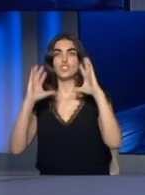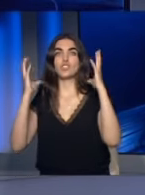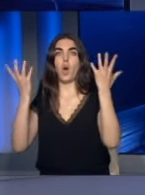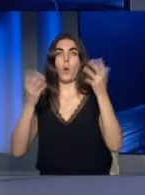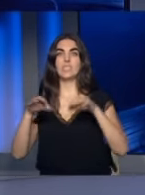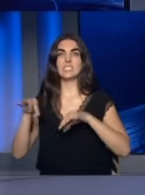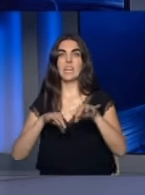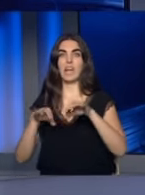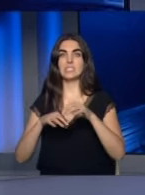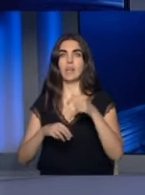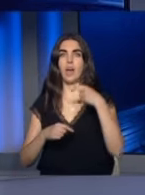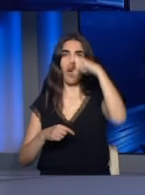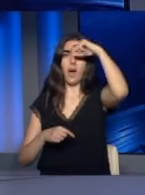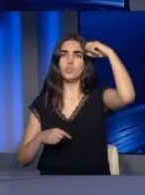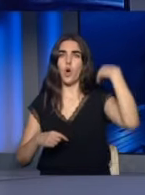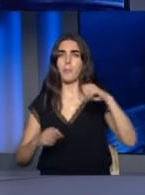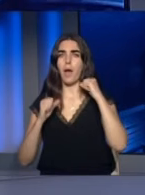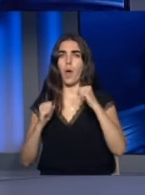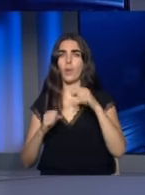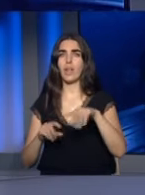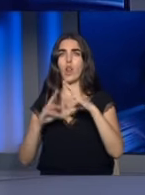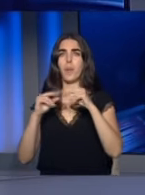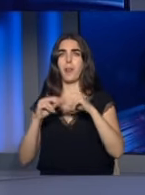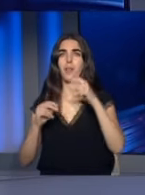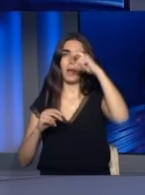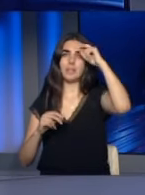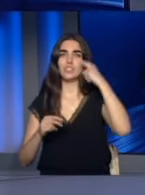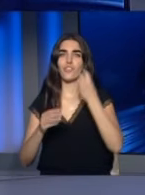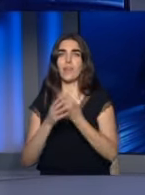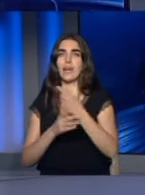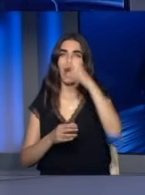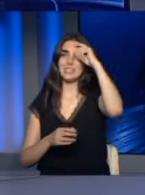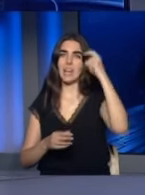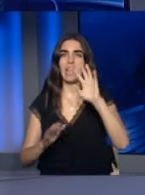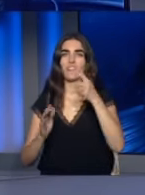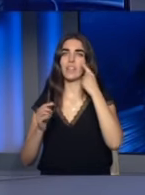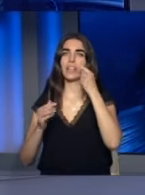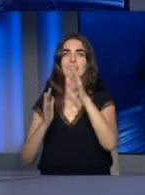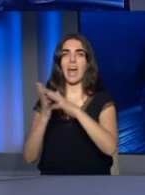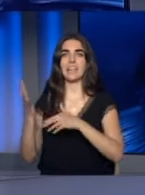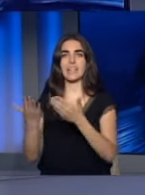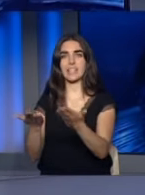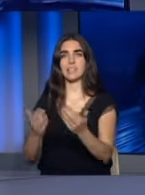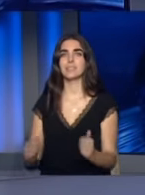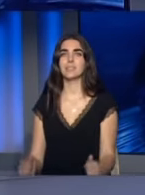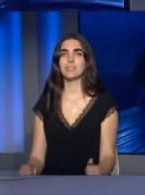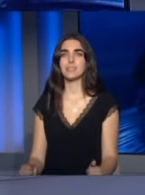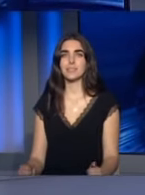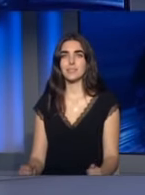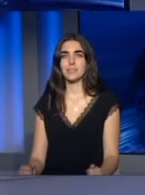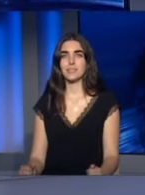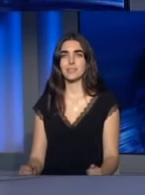الحرارات السياسيه والميدانيه الى حراره الاحوال الجويه في لبنان مطلع حزيران تقرير منى العلي